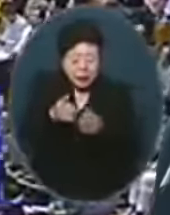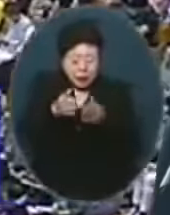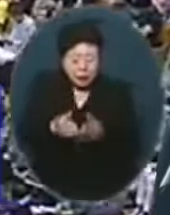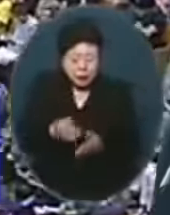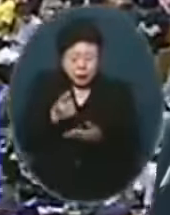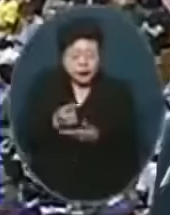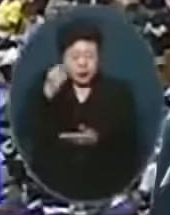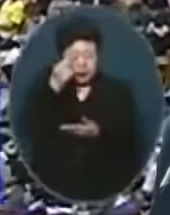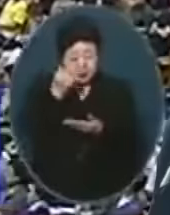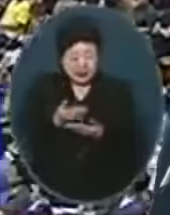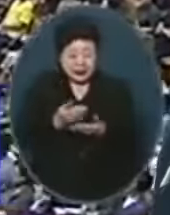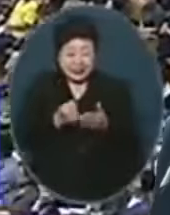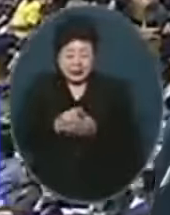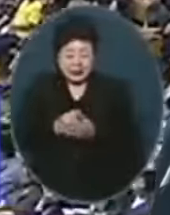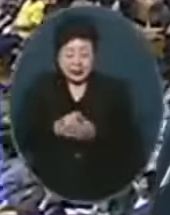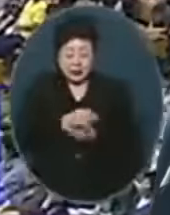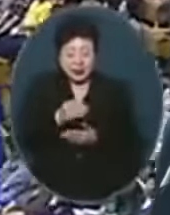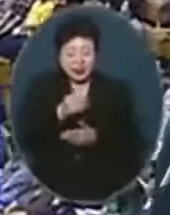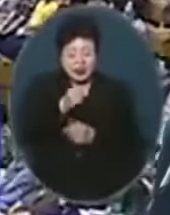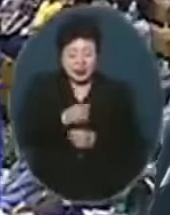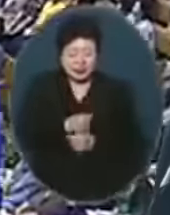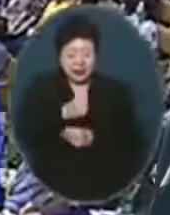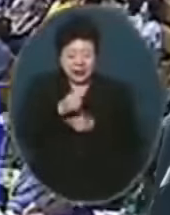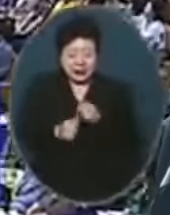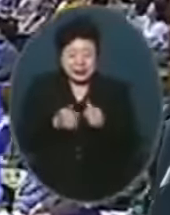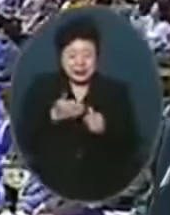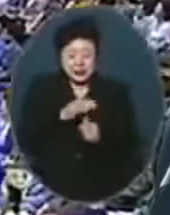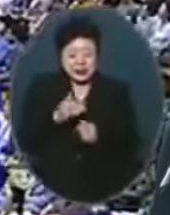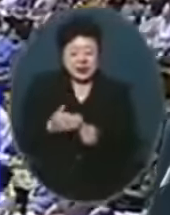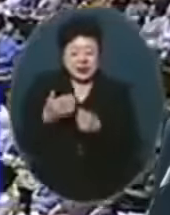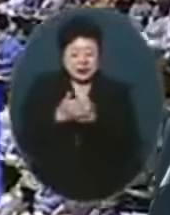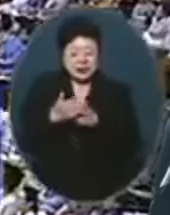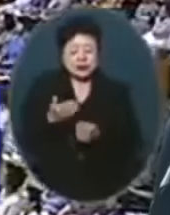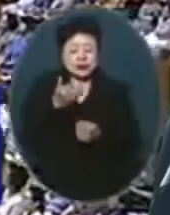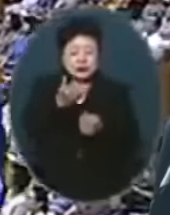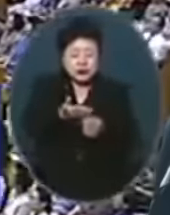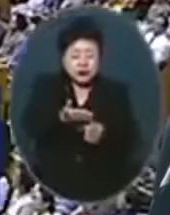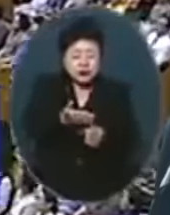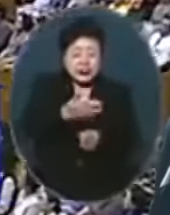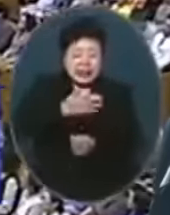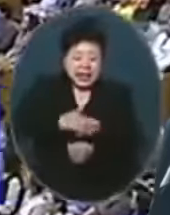하나님으로부터 온 영을 받았으므로 우리로 하여금 하나님께서 우리에게 베푸신